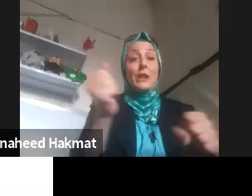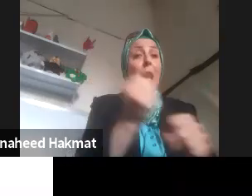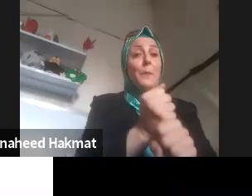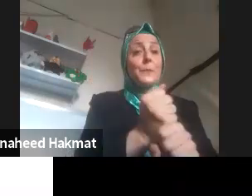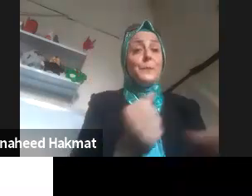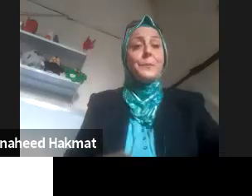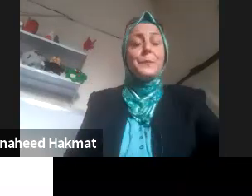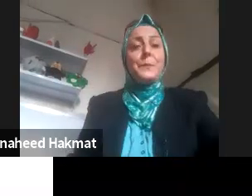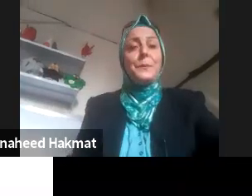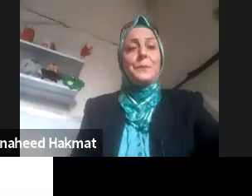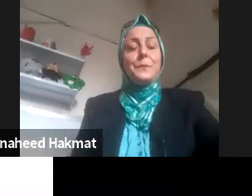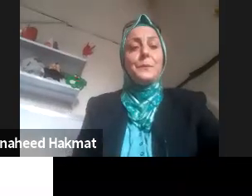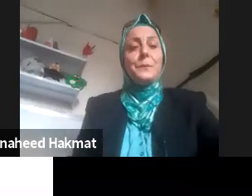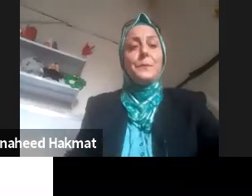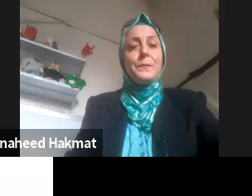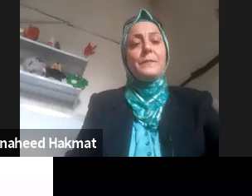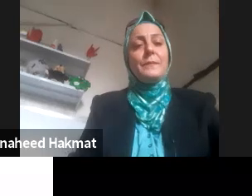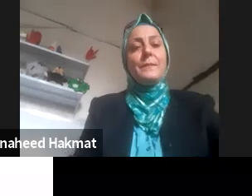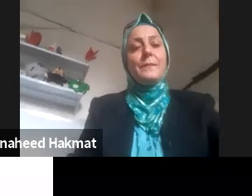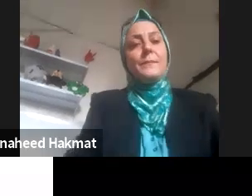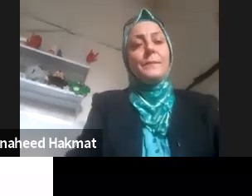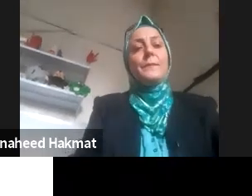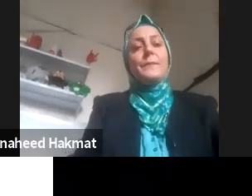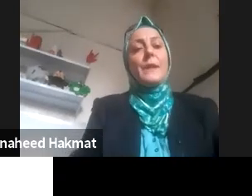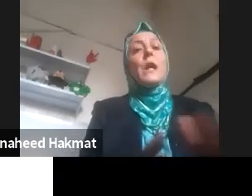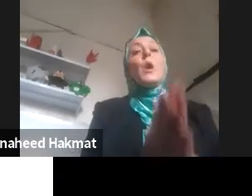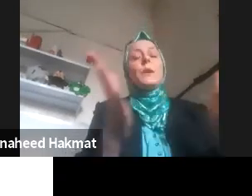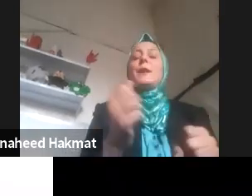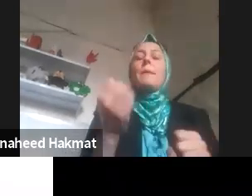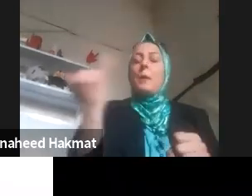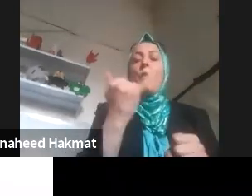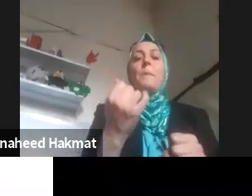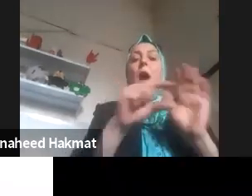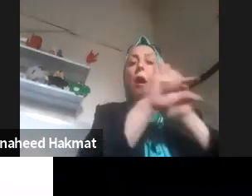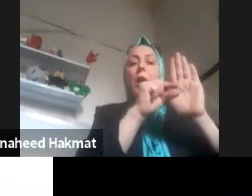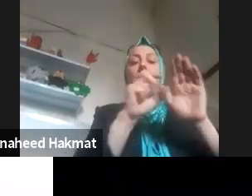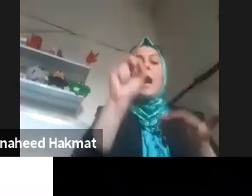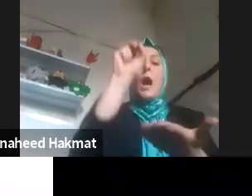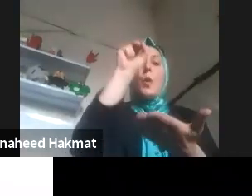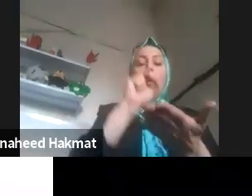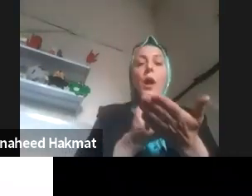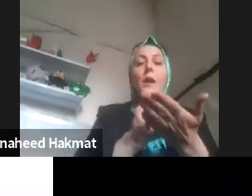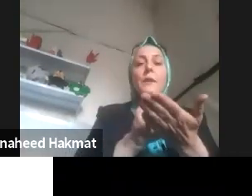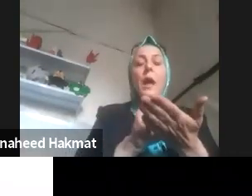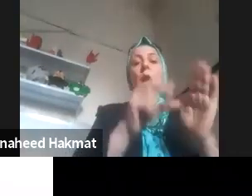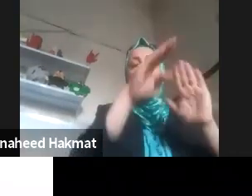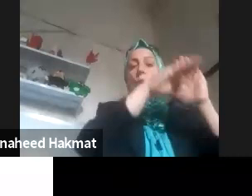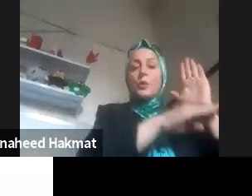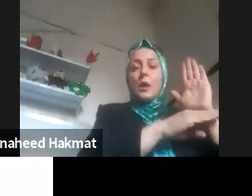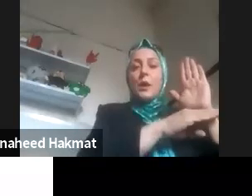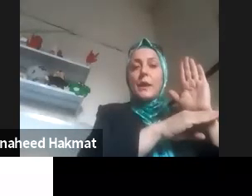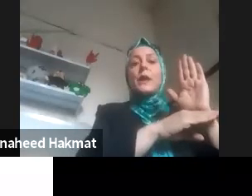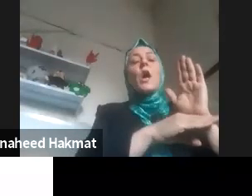المختلفة. كمان كثير مهم نشتغل على قضايا آليات التقارير والإحالة من أجل الحماية